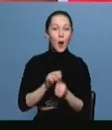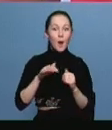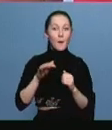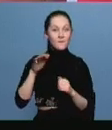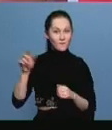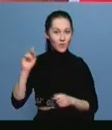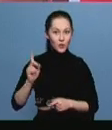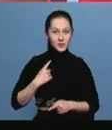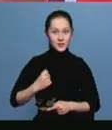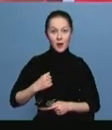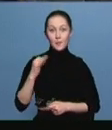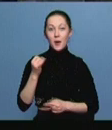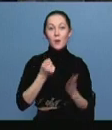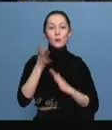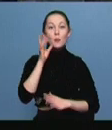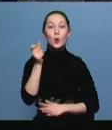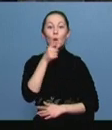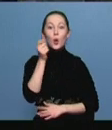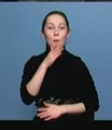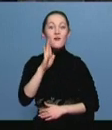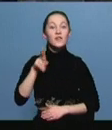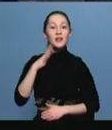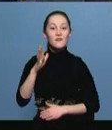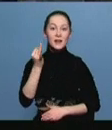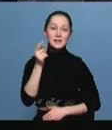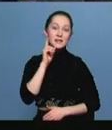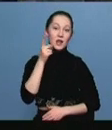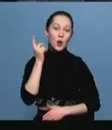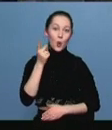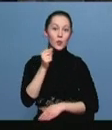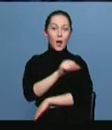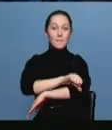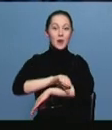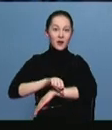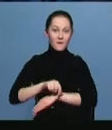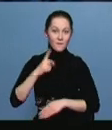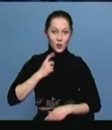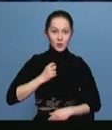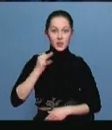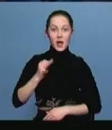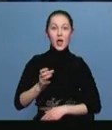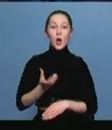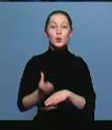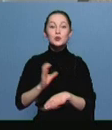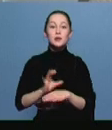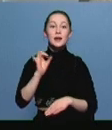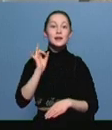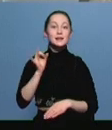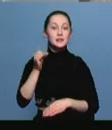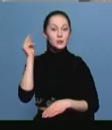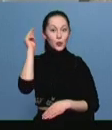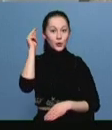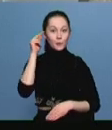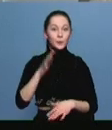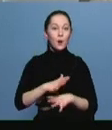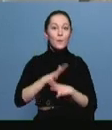России юноармейцы с голубыми беретами ВДВ и с зелеными погранвойск. И все пройдут усиленный курс истории Отечества. Больше